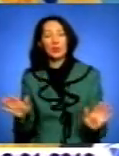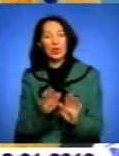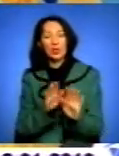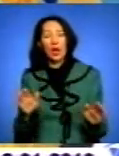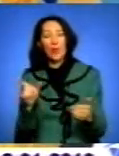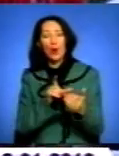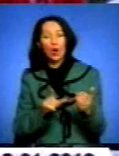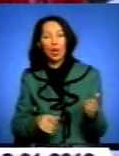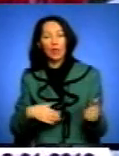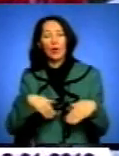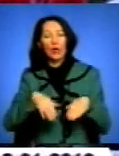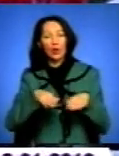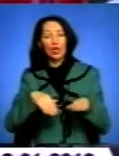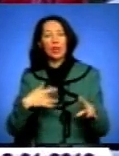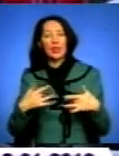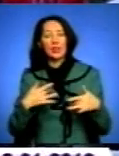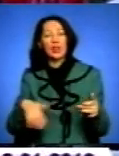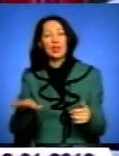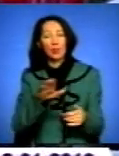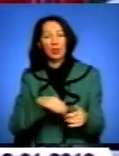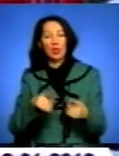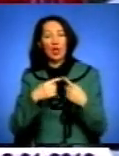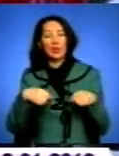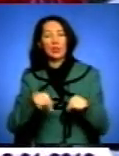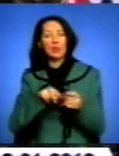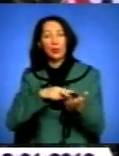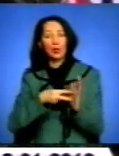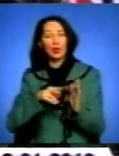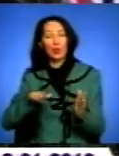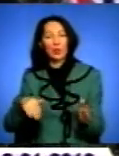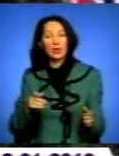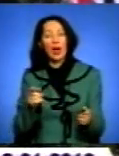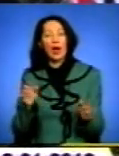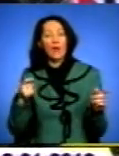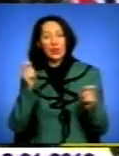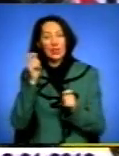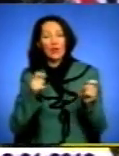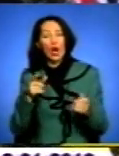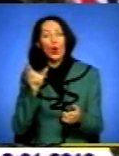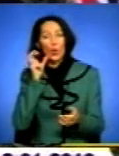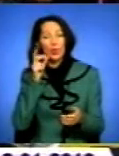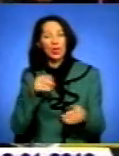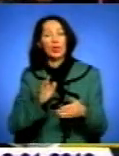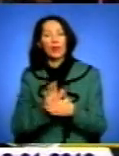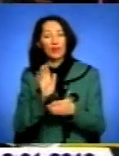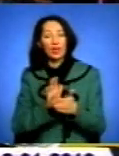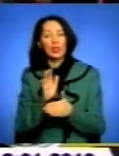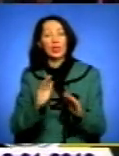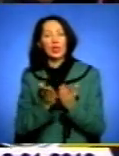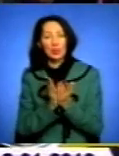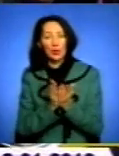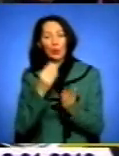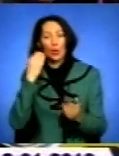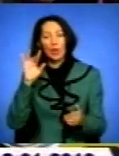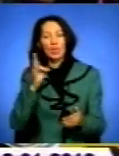на театральний майдан. Організатори планують після фестивалю «Куті» видати збірку кращих рецептів головної різдвяної страви від